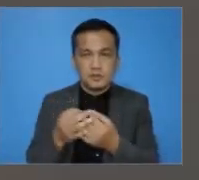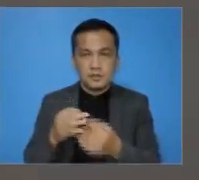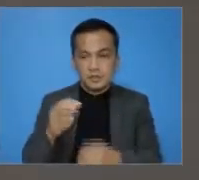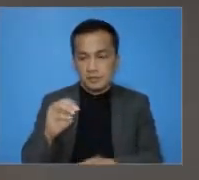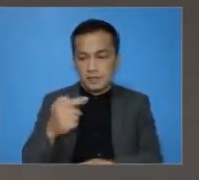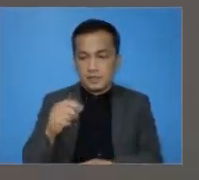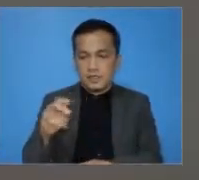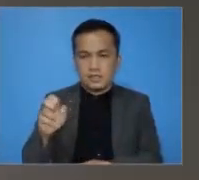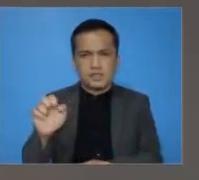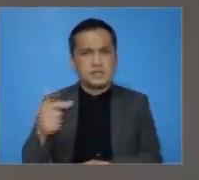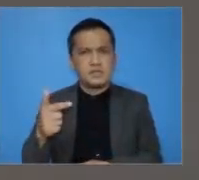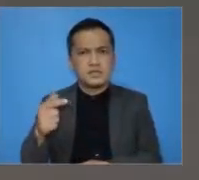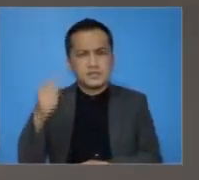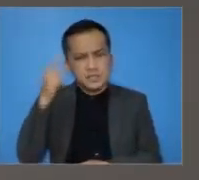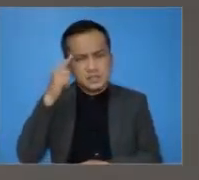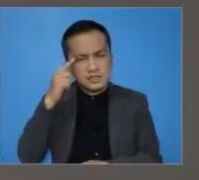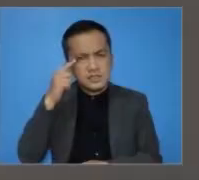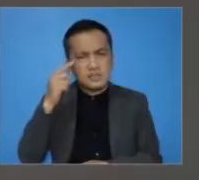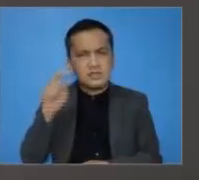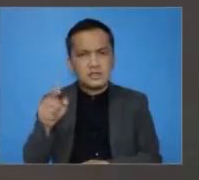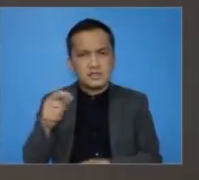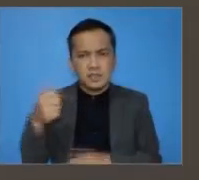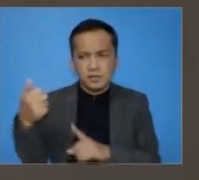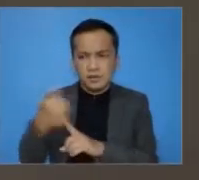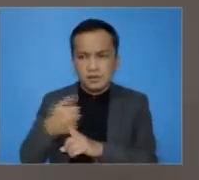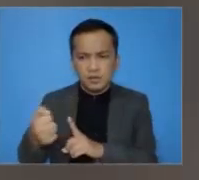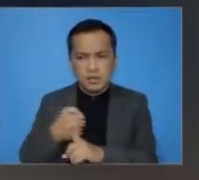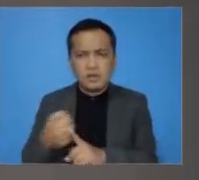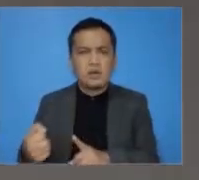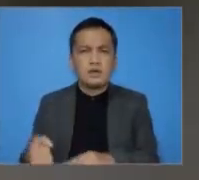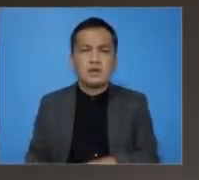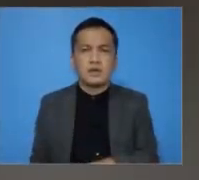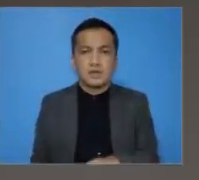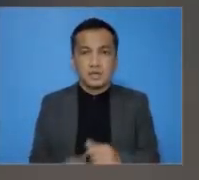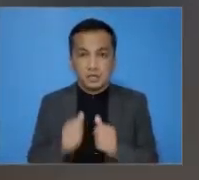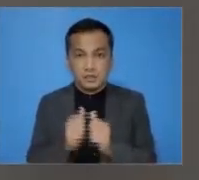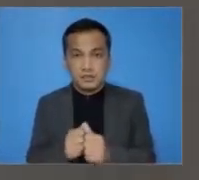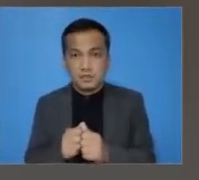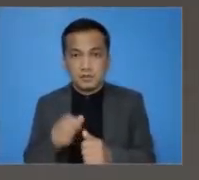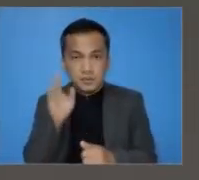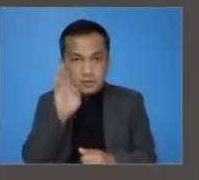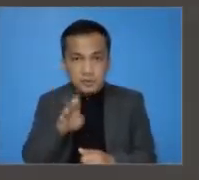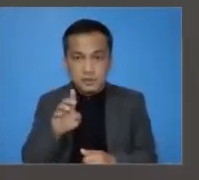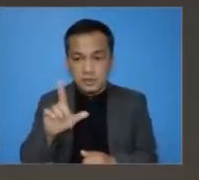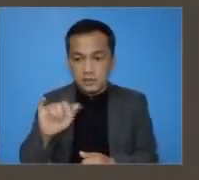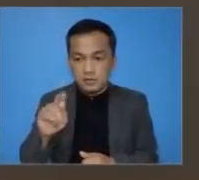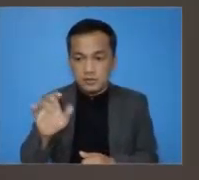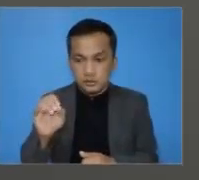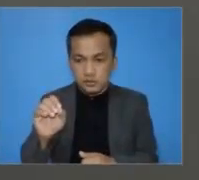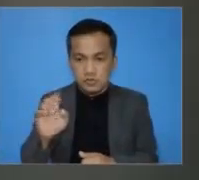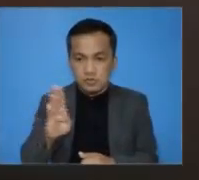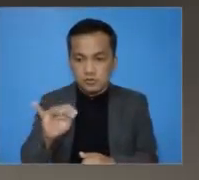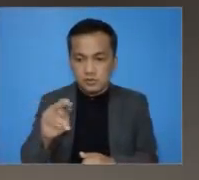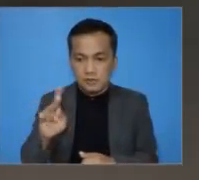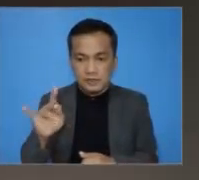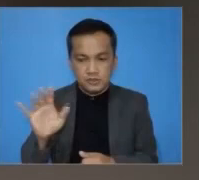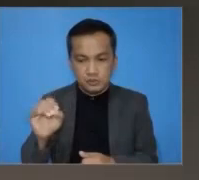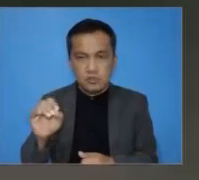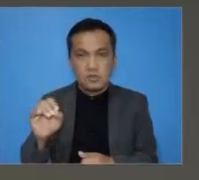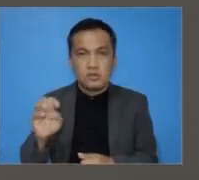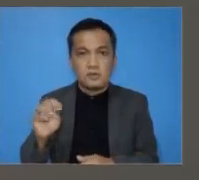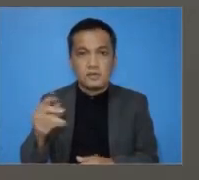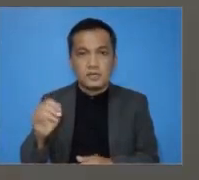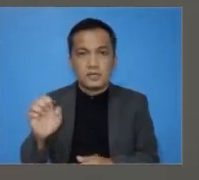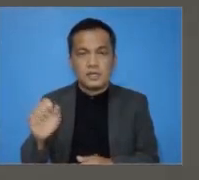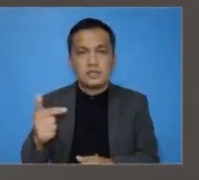nila akalaing sasaktan sila ng mga ito. Kasama pa raw ang kapatid ni Luisito na si Bonifacio Macaraeg. Ito raw